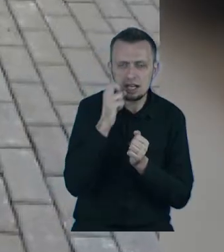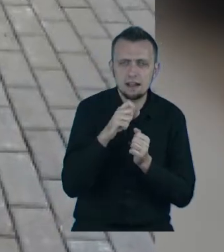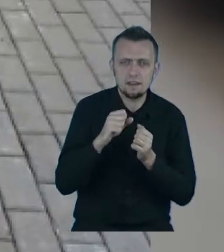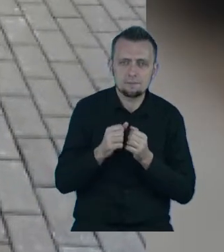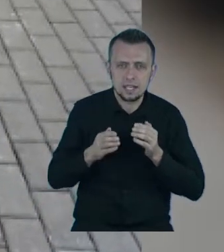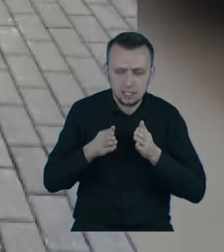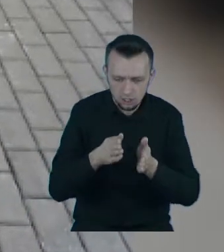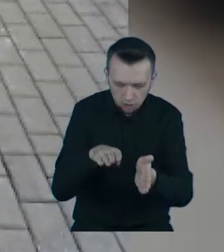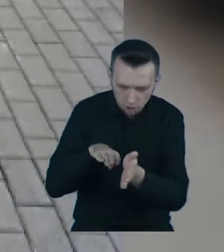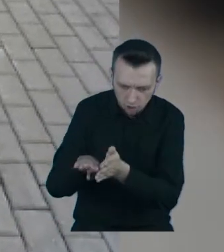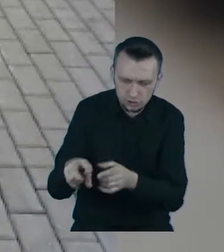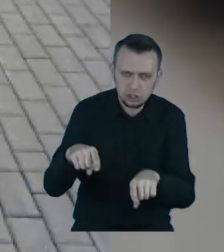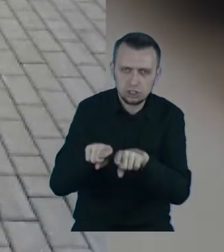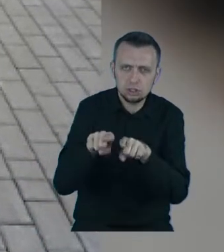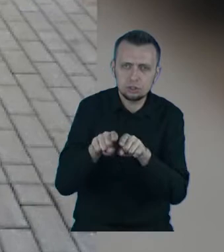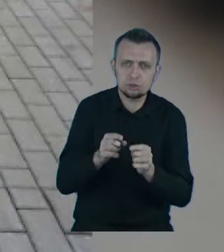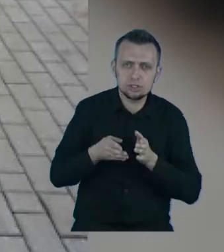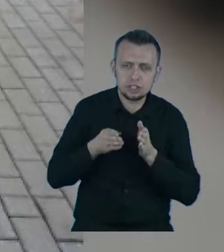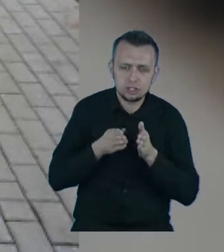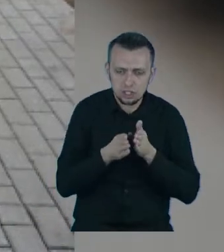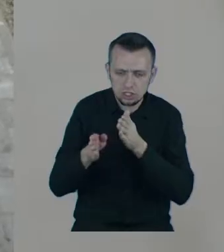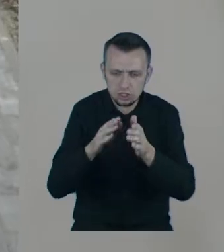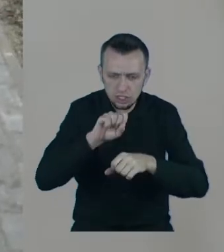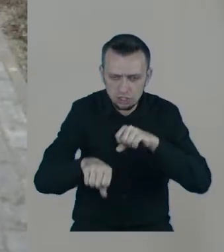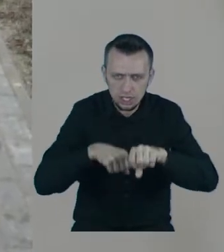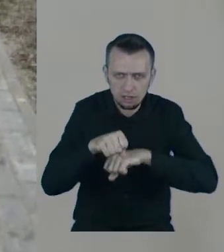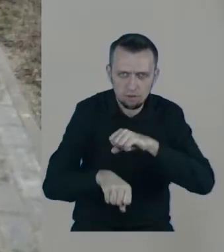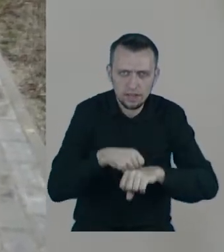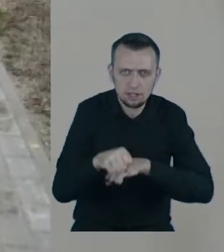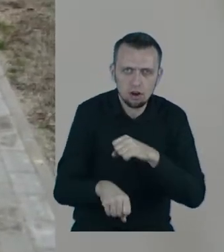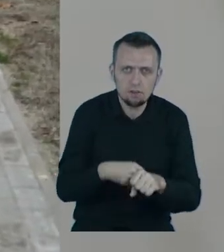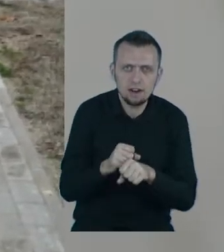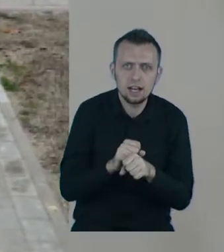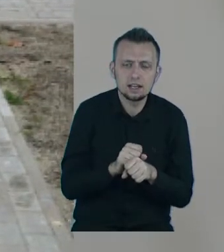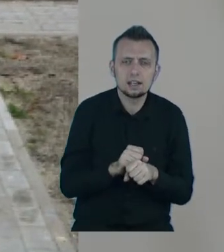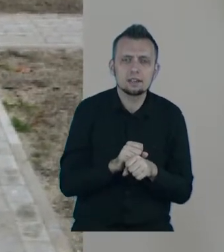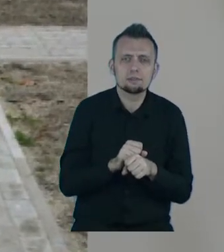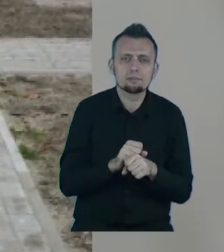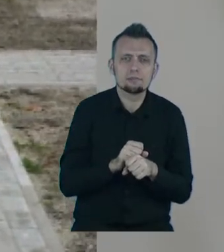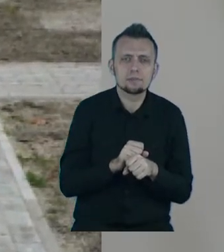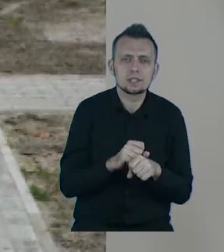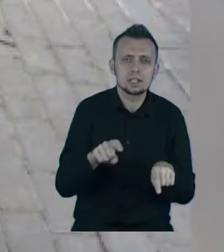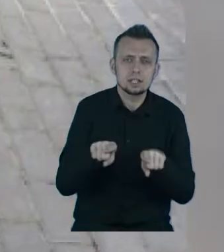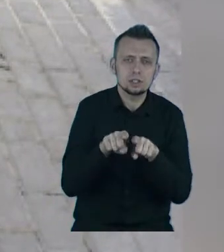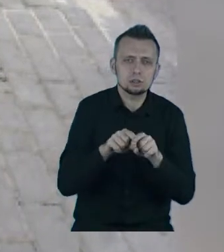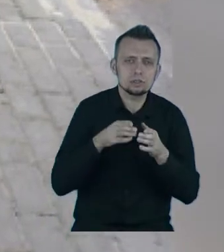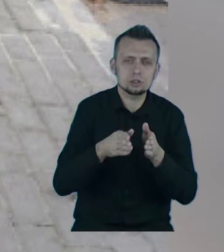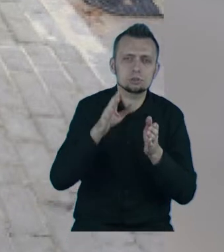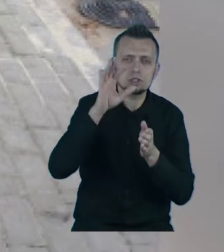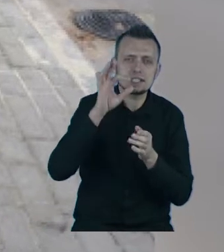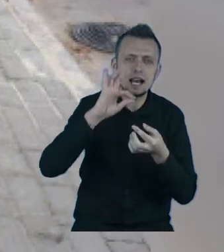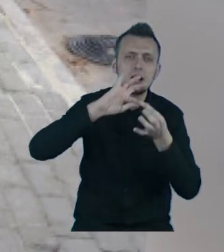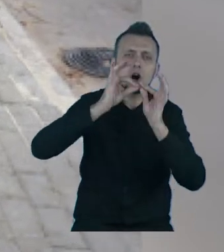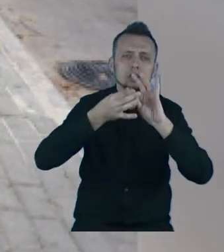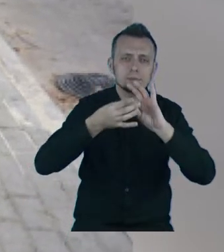się w grudniu. Zakończono budowę zjazdów w ulicy Szymanowskiego na odcinku od ulicy Olimpijskiej do ulicy Szpitalnej.